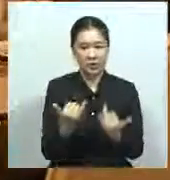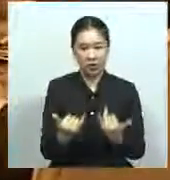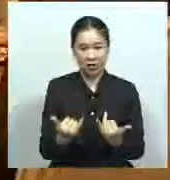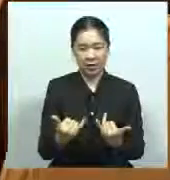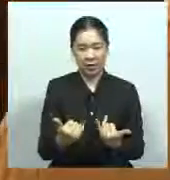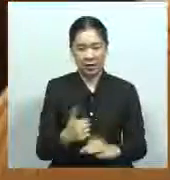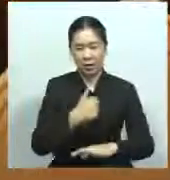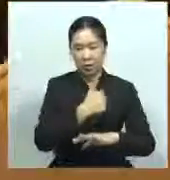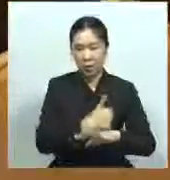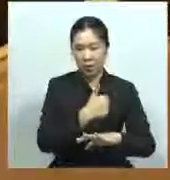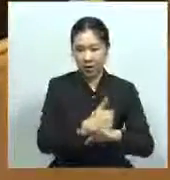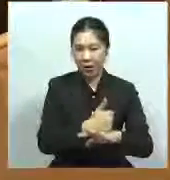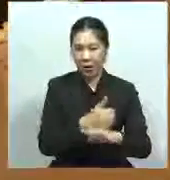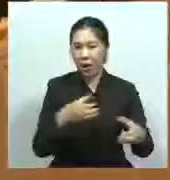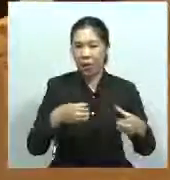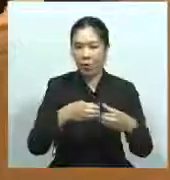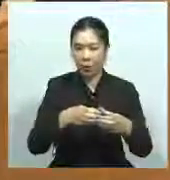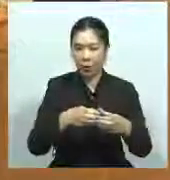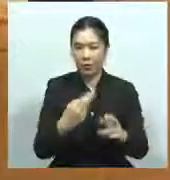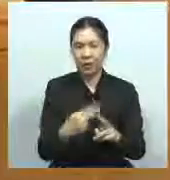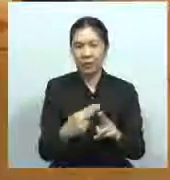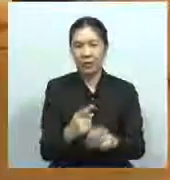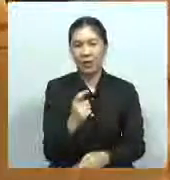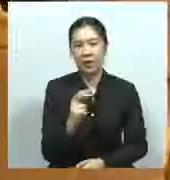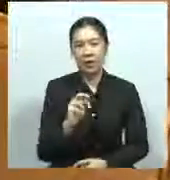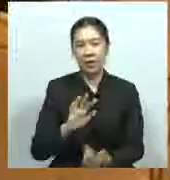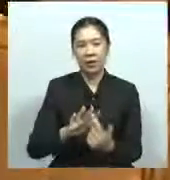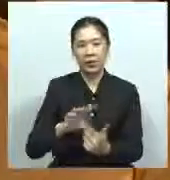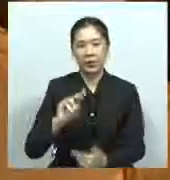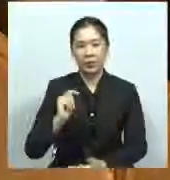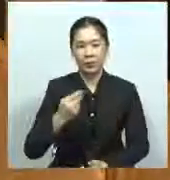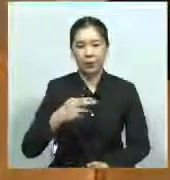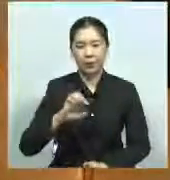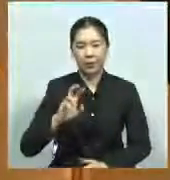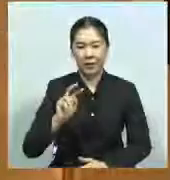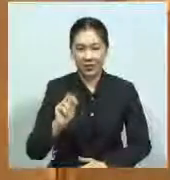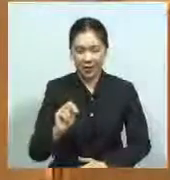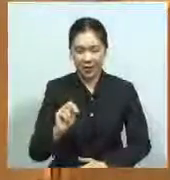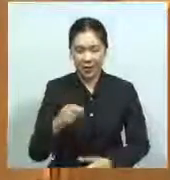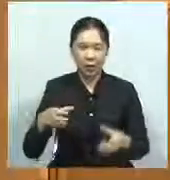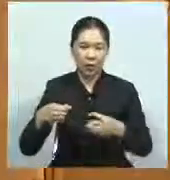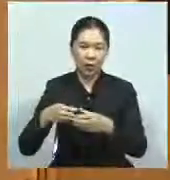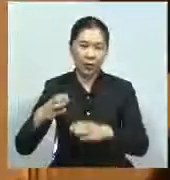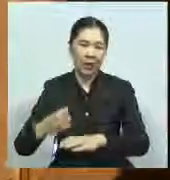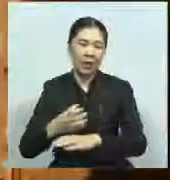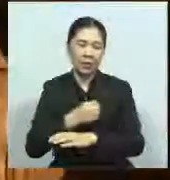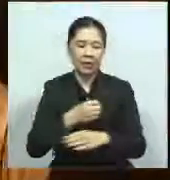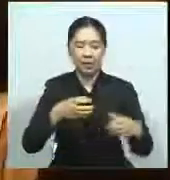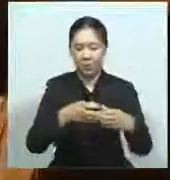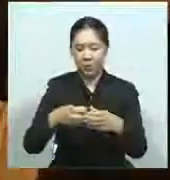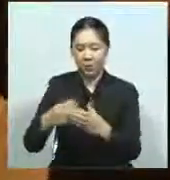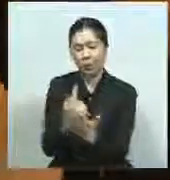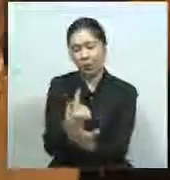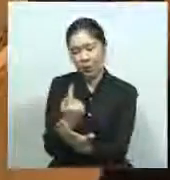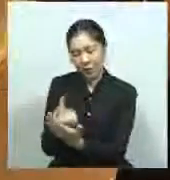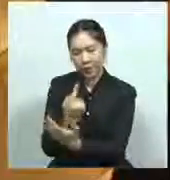ต่างๆไม่ว่าจะเป็นคุณอนุทินชาญวีรกุลหัวหน้าพรรคภูมิใจไทยนะคะแล้วก็พรรคการเมือง10พรรคการเมืองและตัวแทนของ